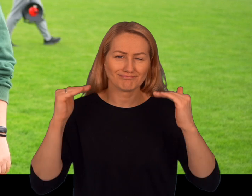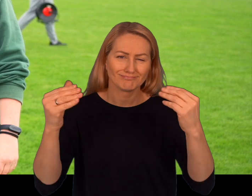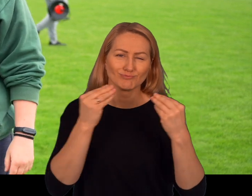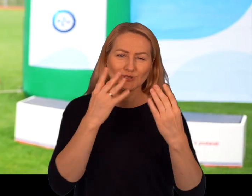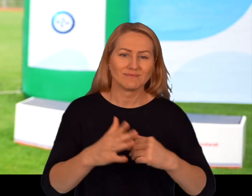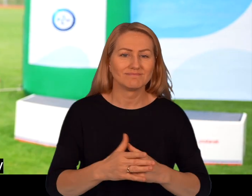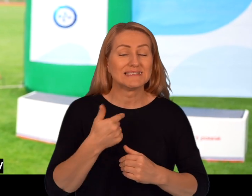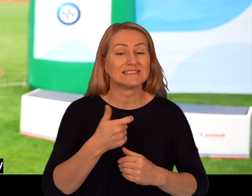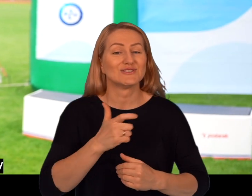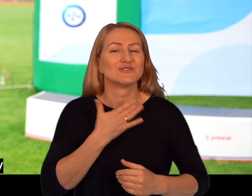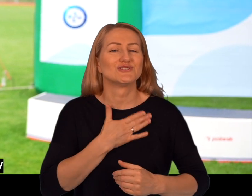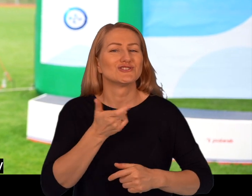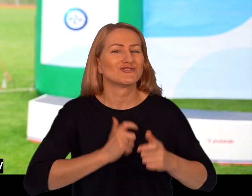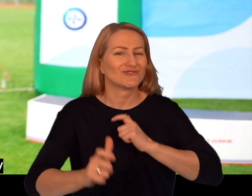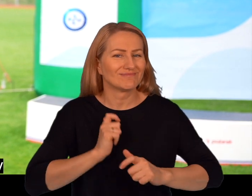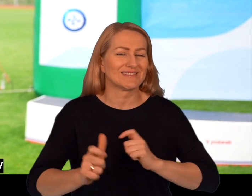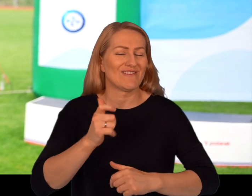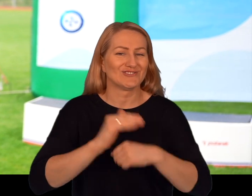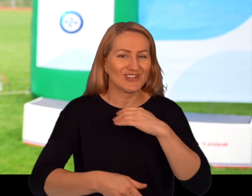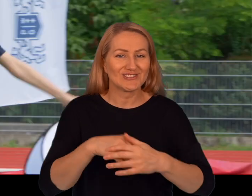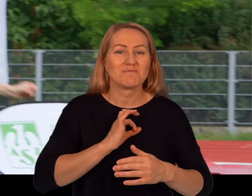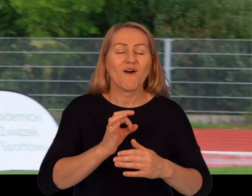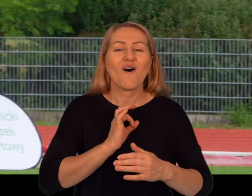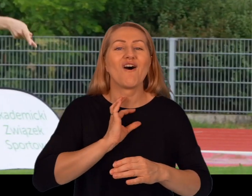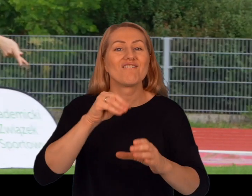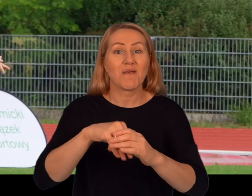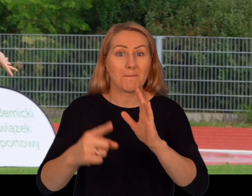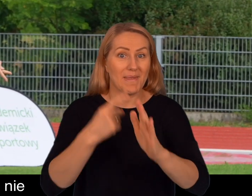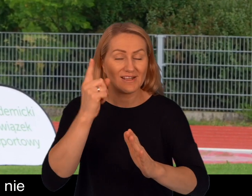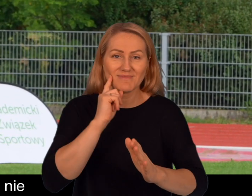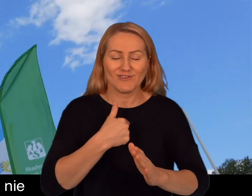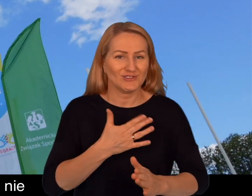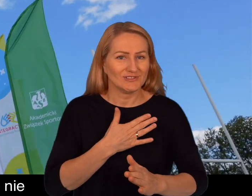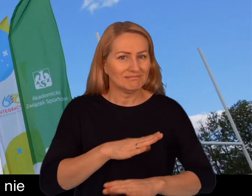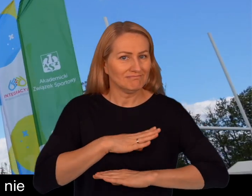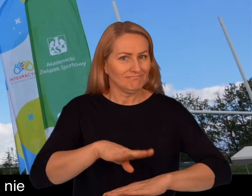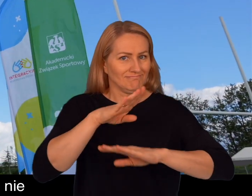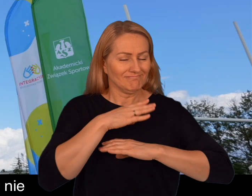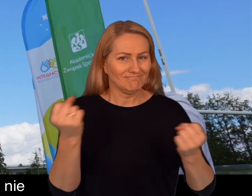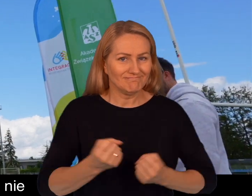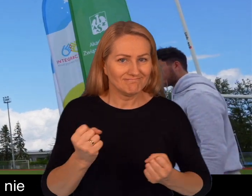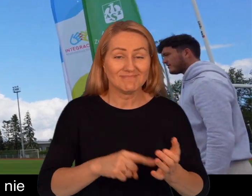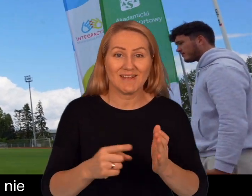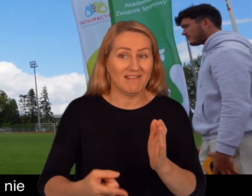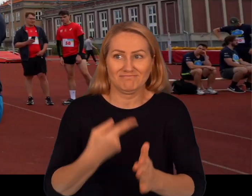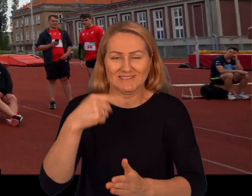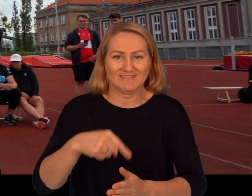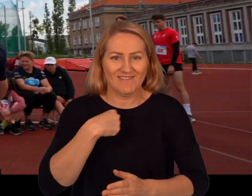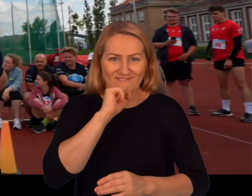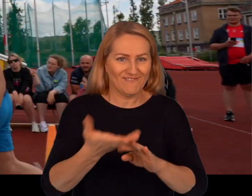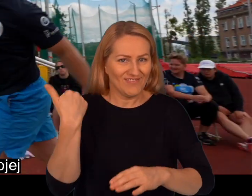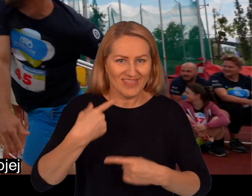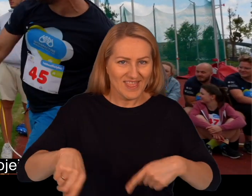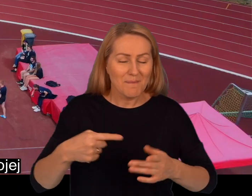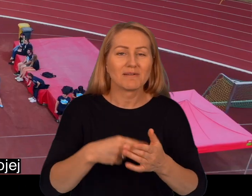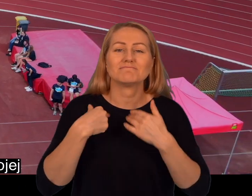top of the top. Jestem bardzo szczęśliwy ze swojego występu również. Jak na pierwszy raz jestem naprawdę pod wielkim wrażeniem, bo nigdy nie byłem na takich